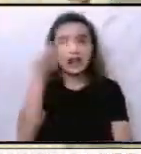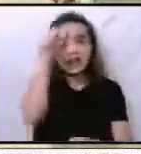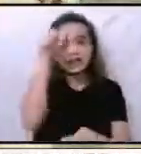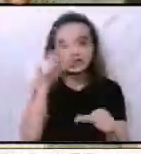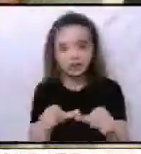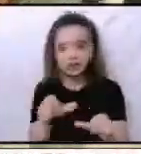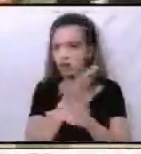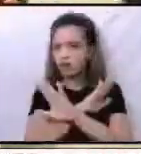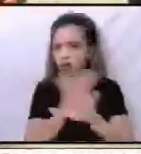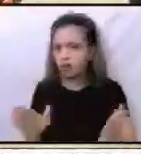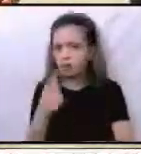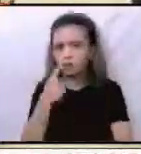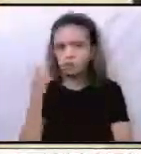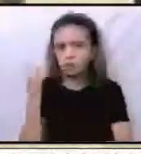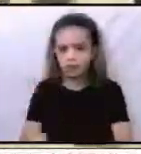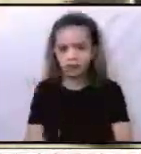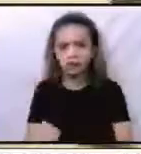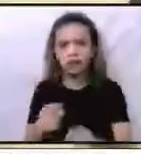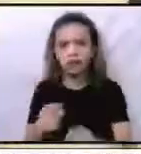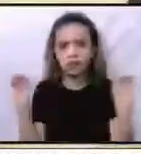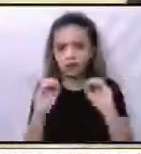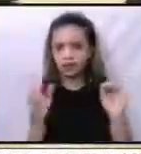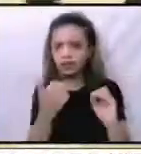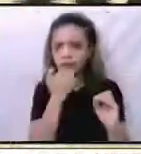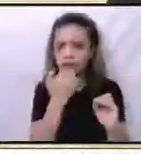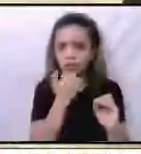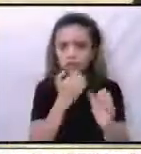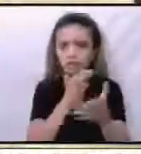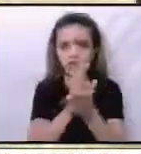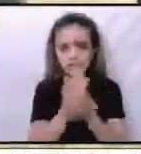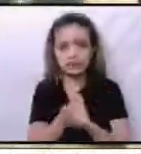can never go wrong with kindness. This is again your Traffic Chief 50